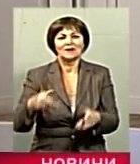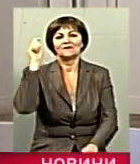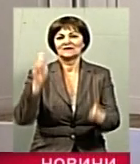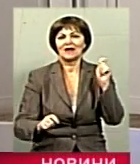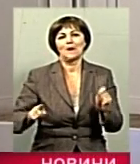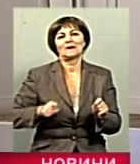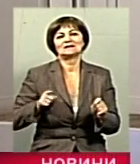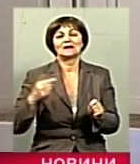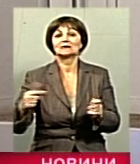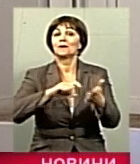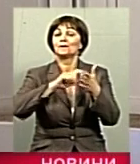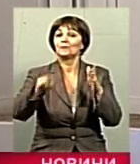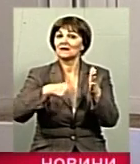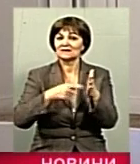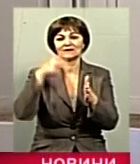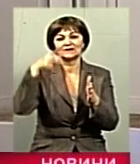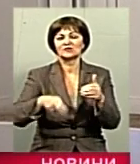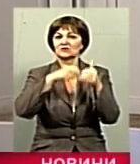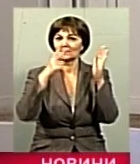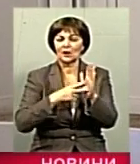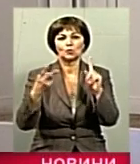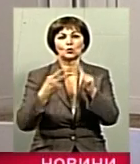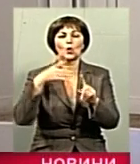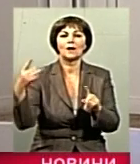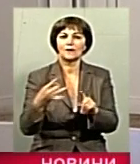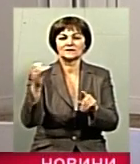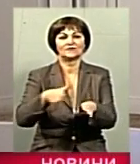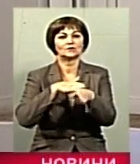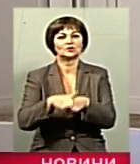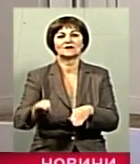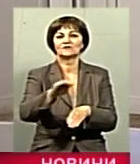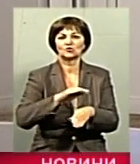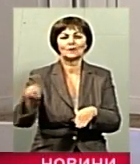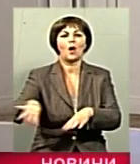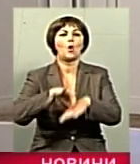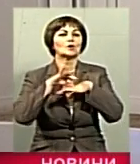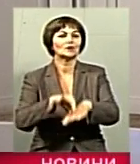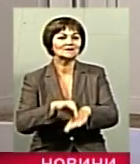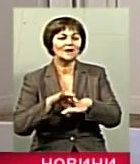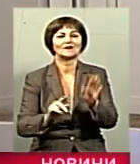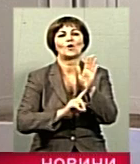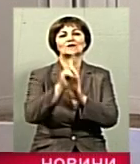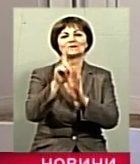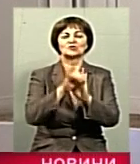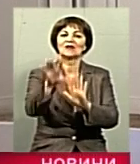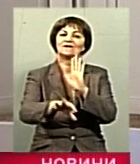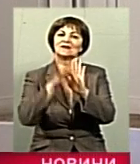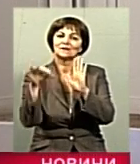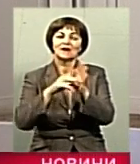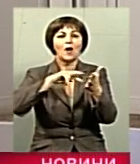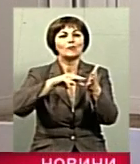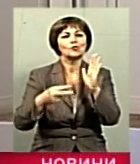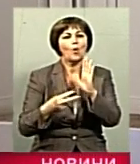«Майстерня міста-2017», який вдруге влітку відбудеться в обласному центрі. Організатори заходу розпочали відбір проєктів, спрямованих